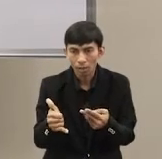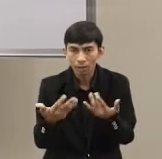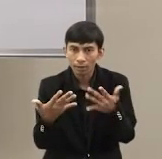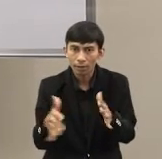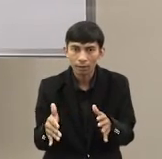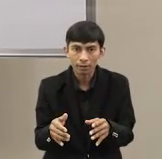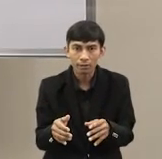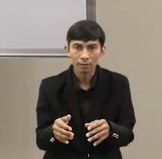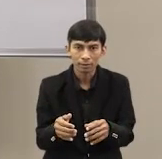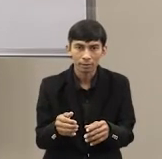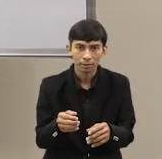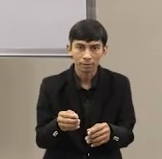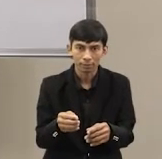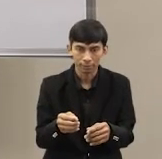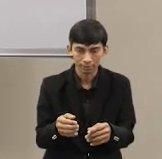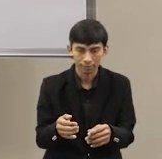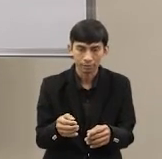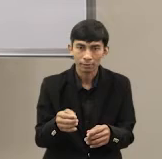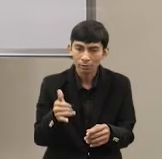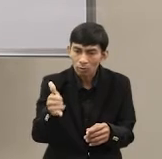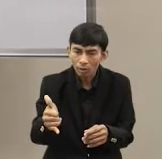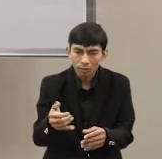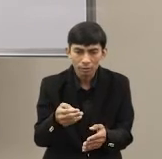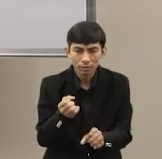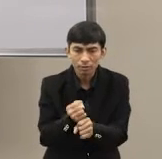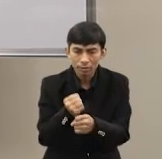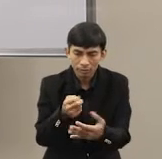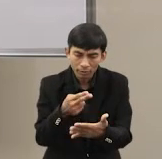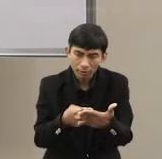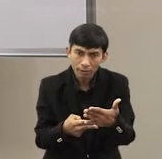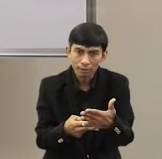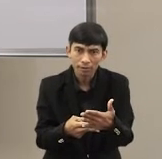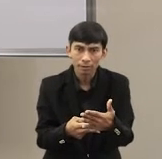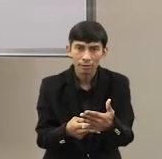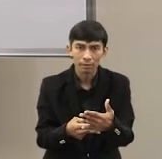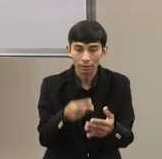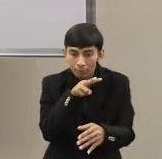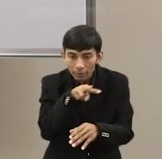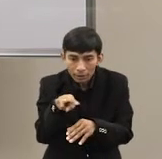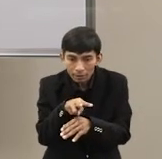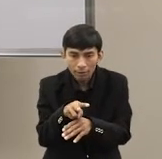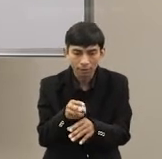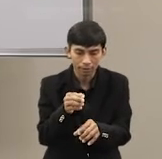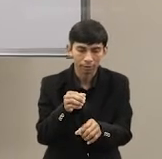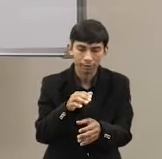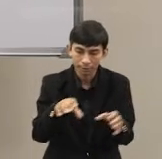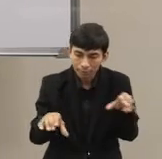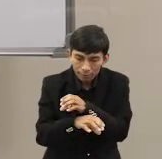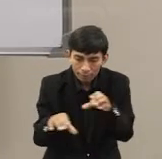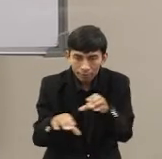ai tụ ong thưa ấy kì chà nhưng chẳng cực tiết lưu sạm phịp